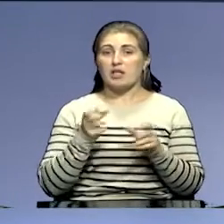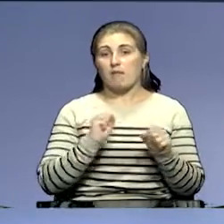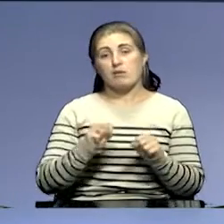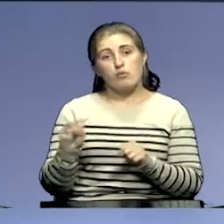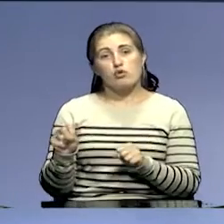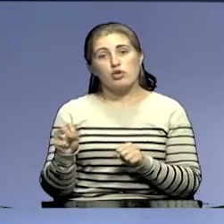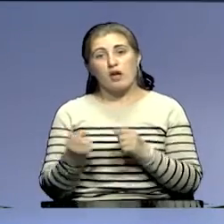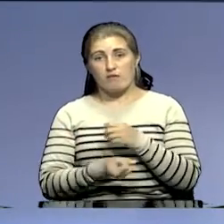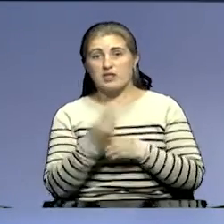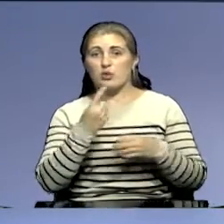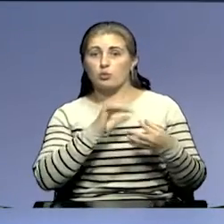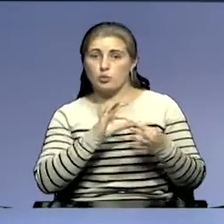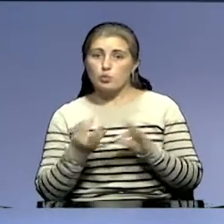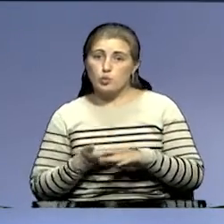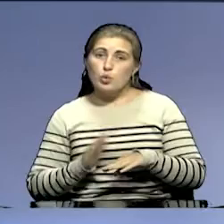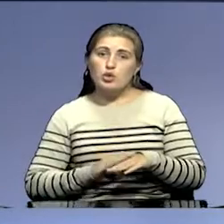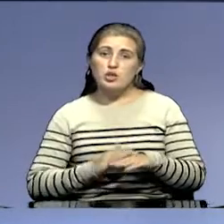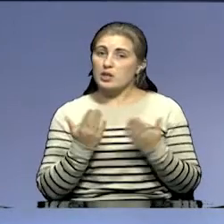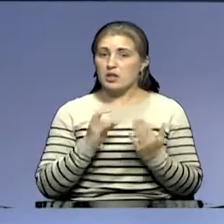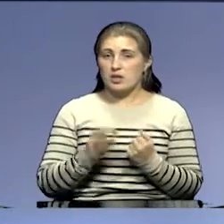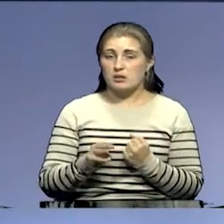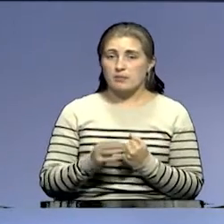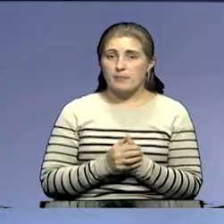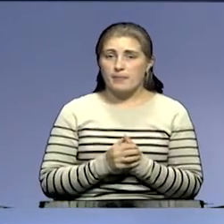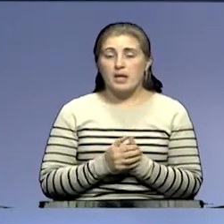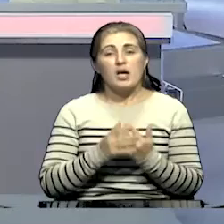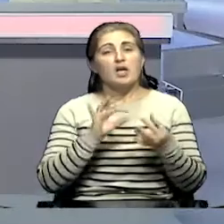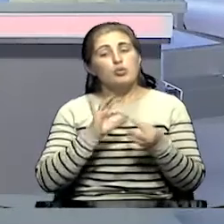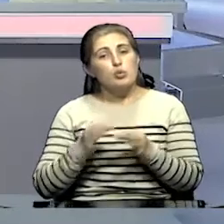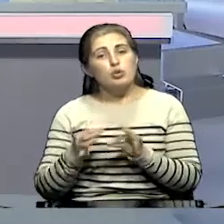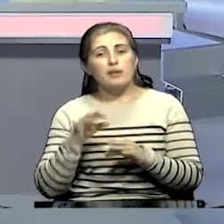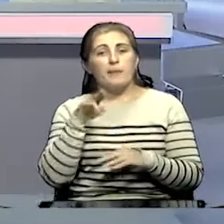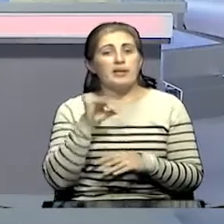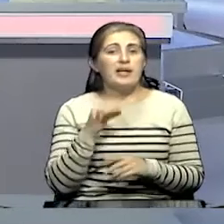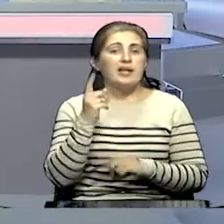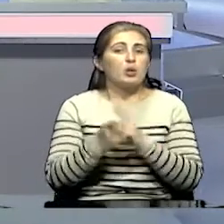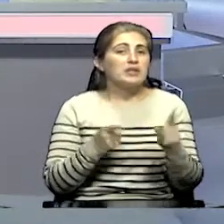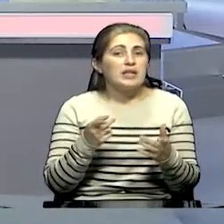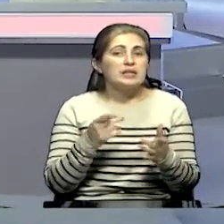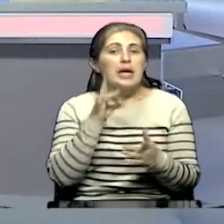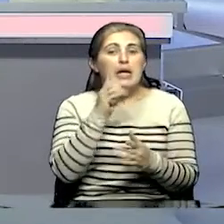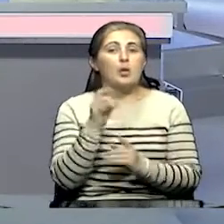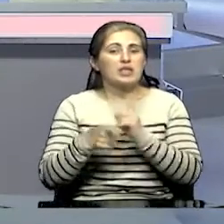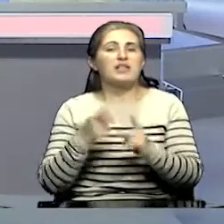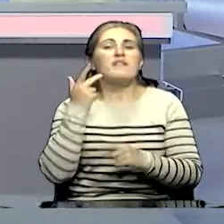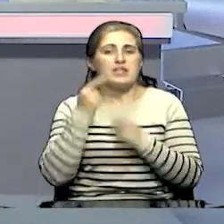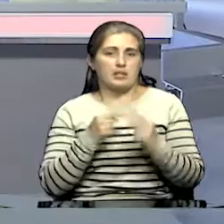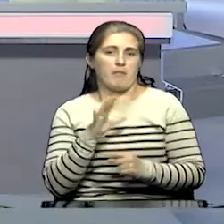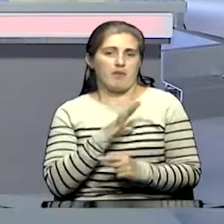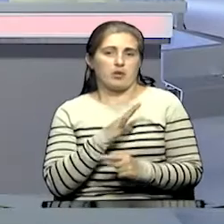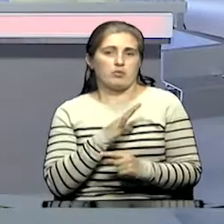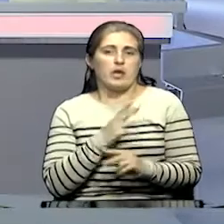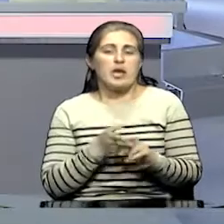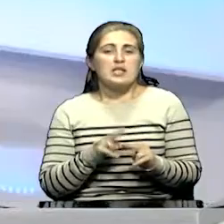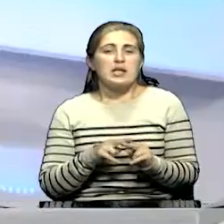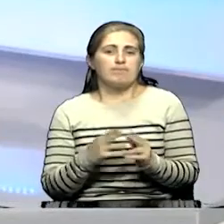возникнут сложности нет у сложности при организации реорганизации всегда бывают это чистая